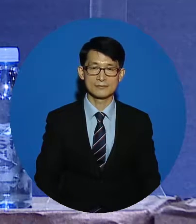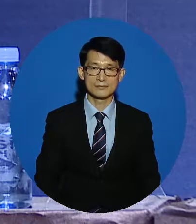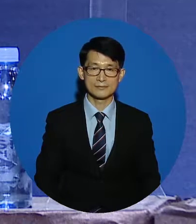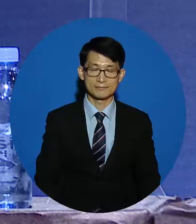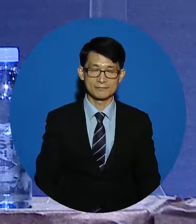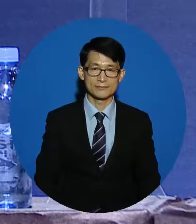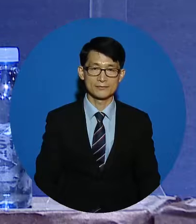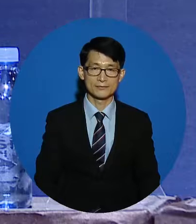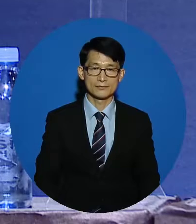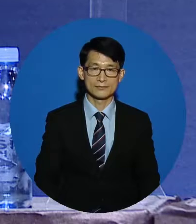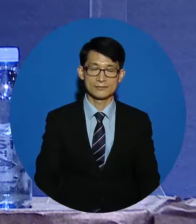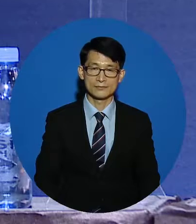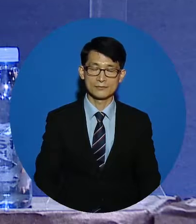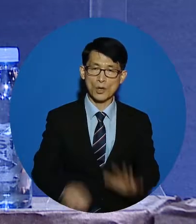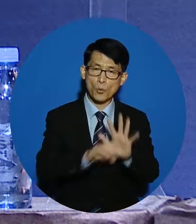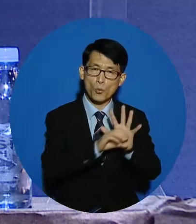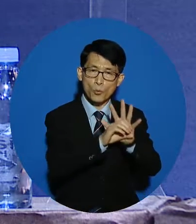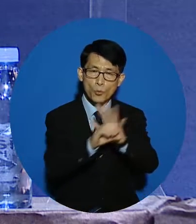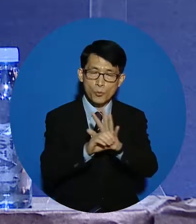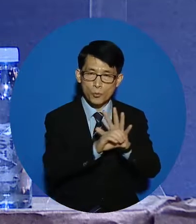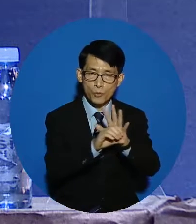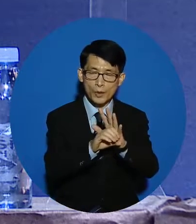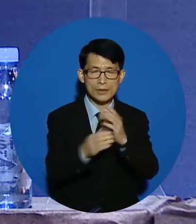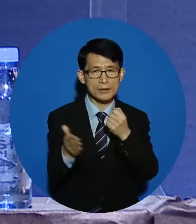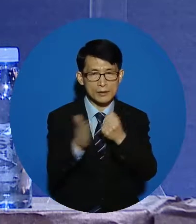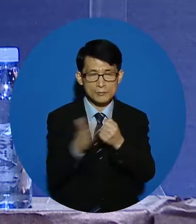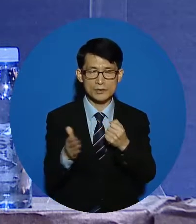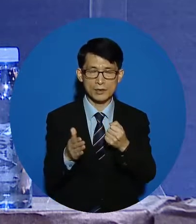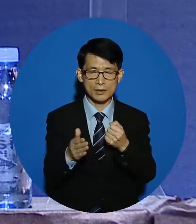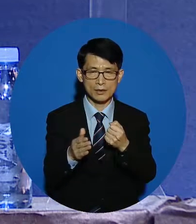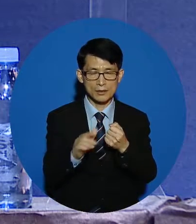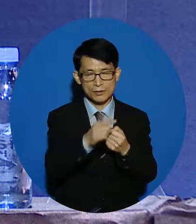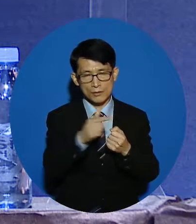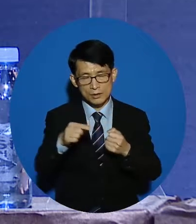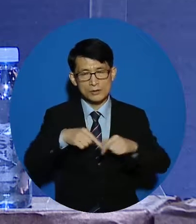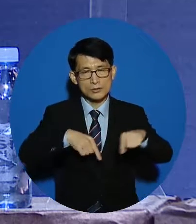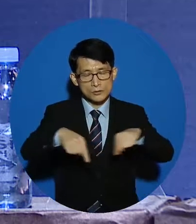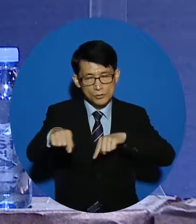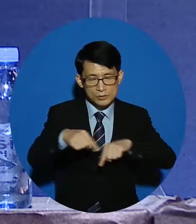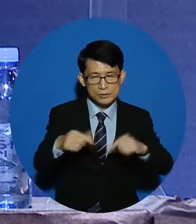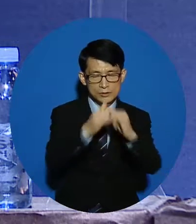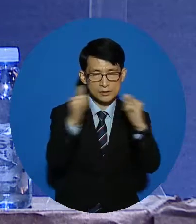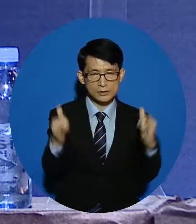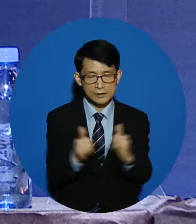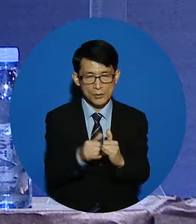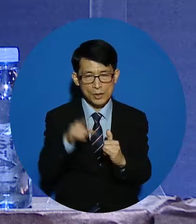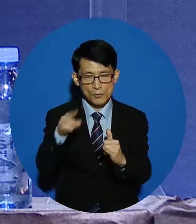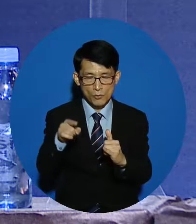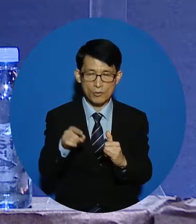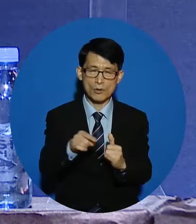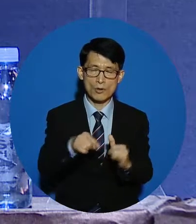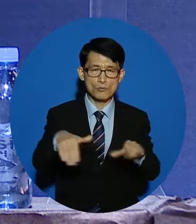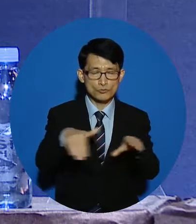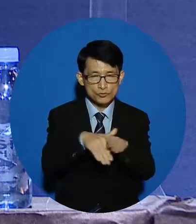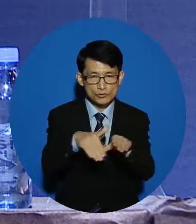네, 코로나로 정책이나 제도, 사회적 시스템, 문화,